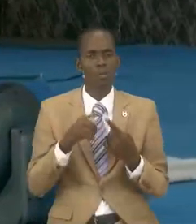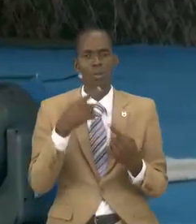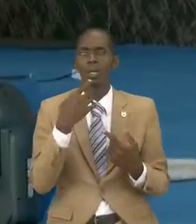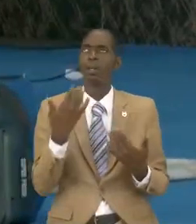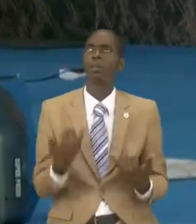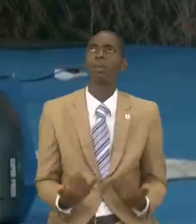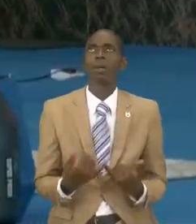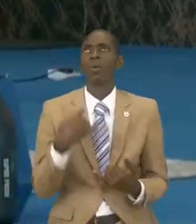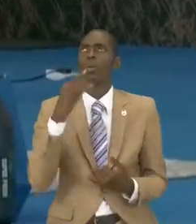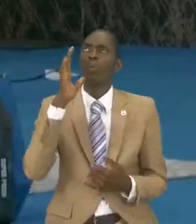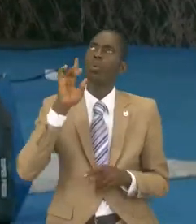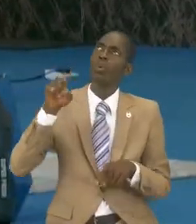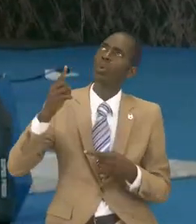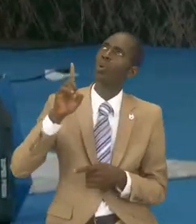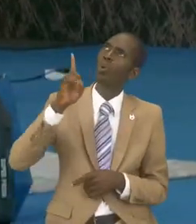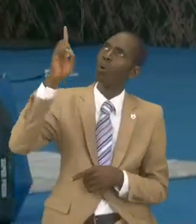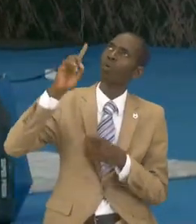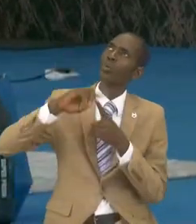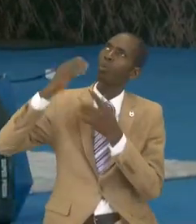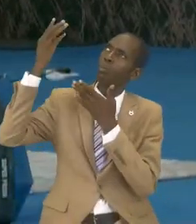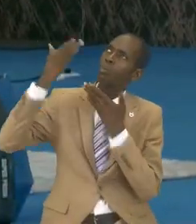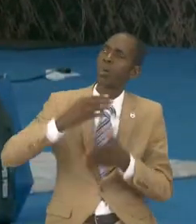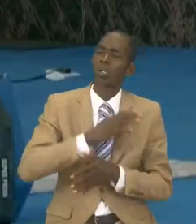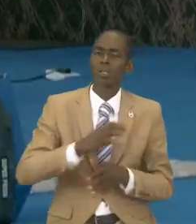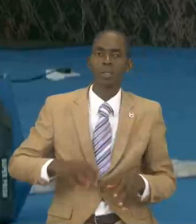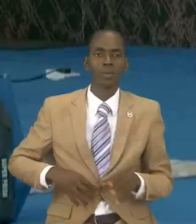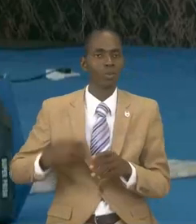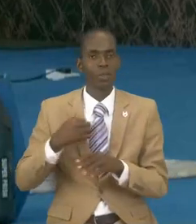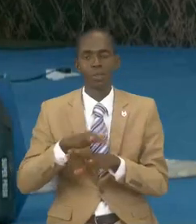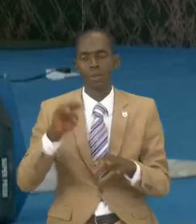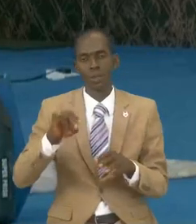qui montera au ciel pour nous.